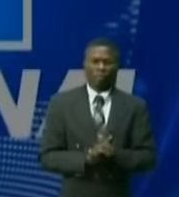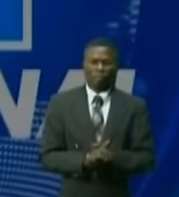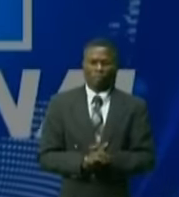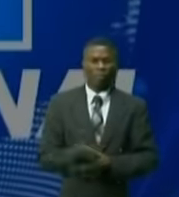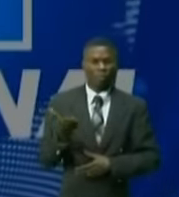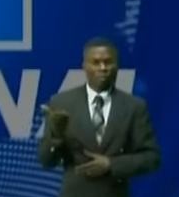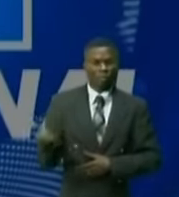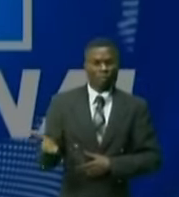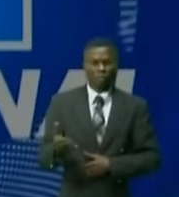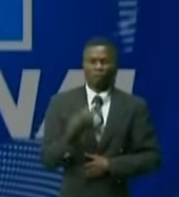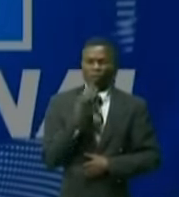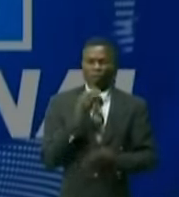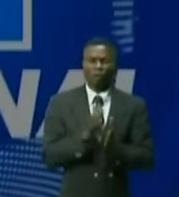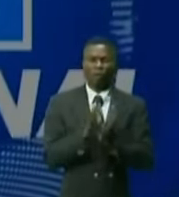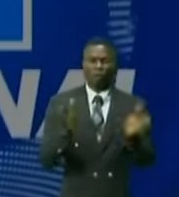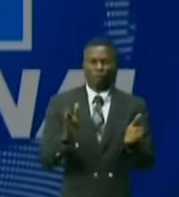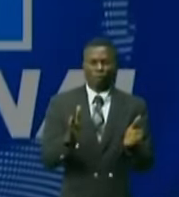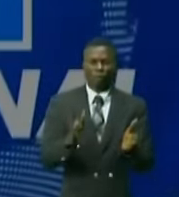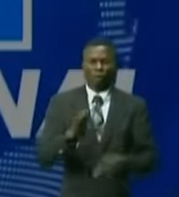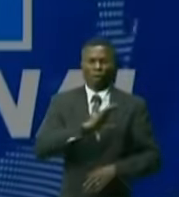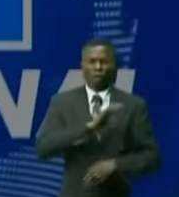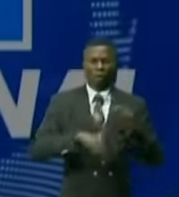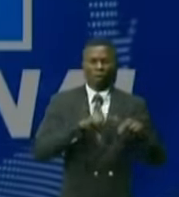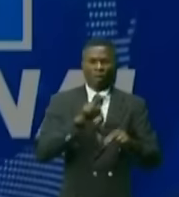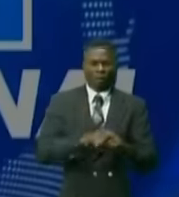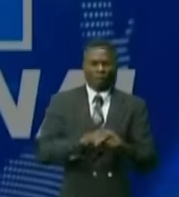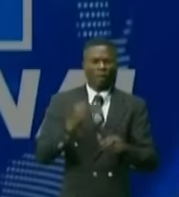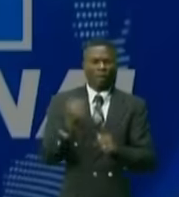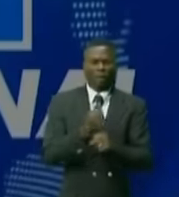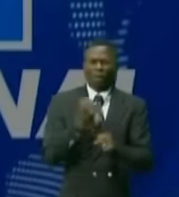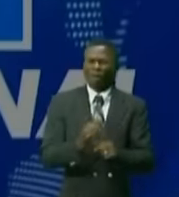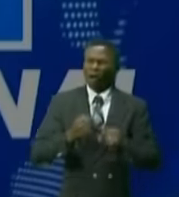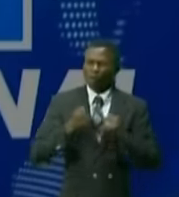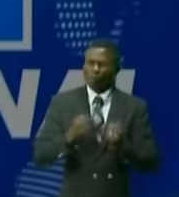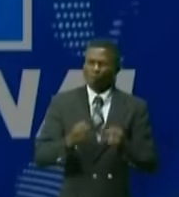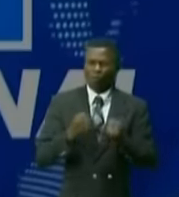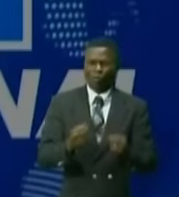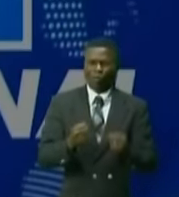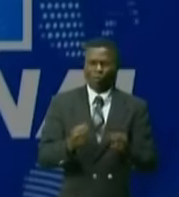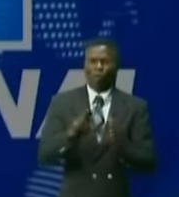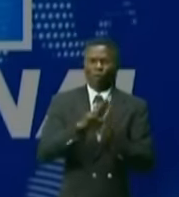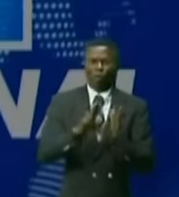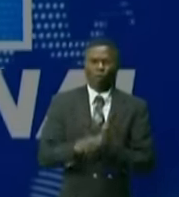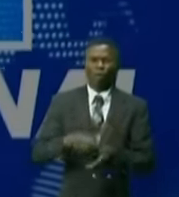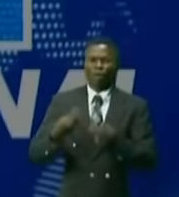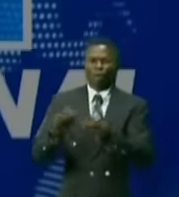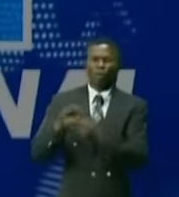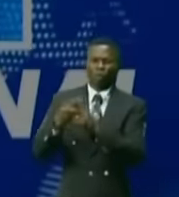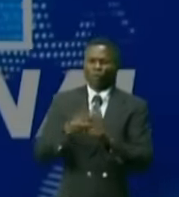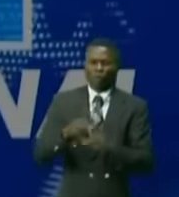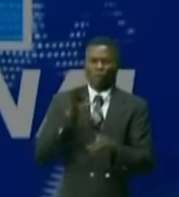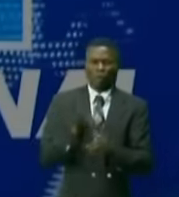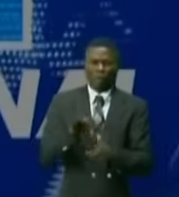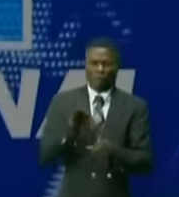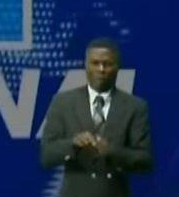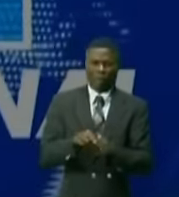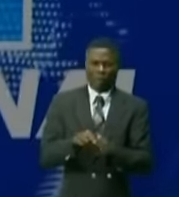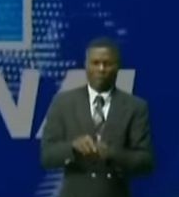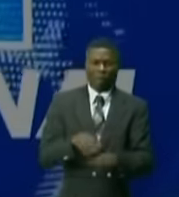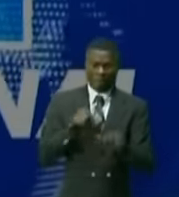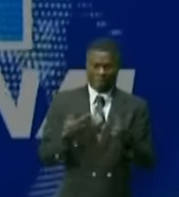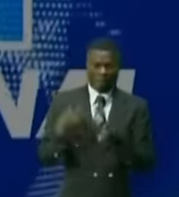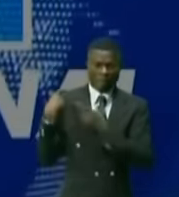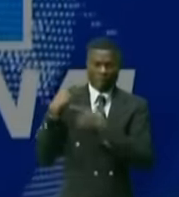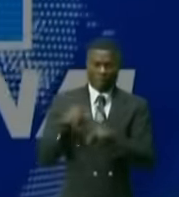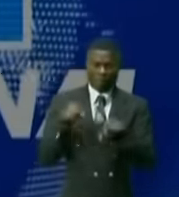De leur côté, l'inspection générale de la police nationale va jouer pleinement son rôle dans la sécurisation des élections. Dès ce soir,